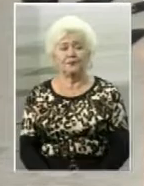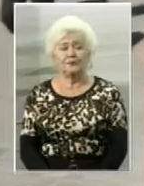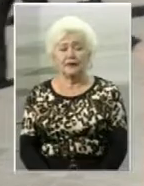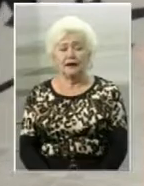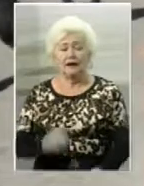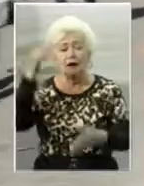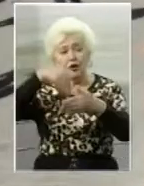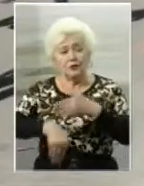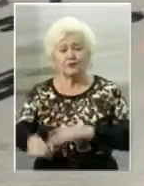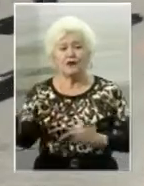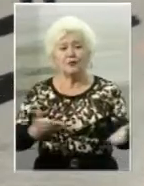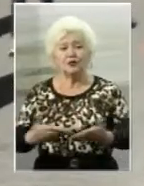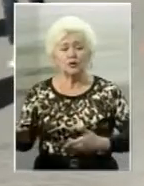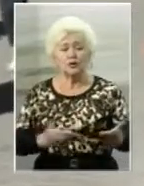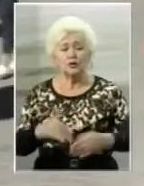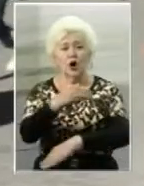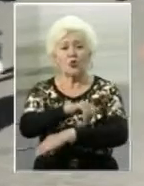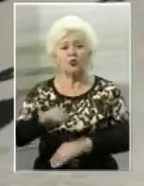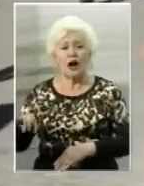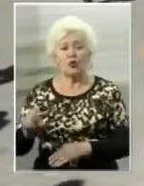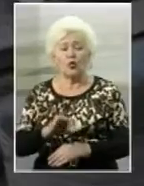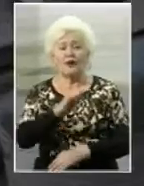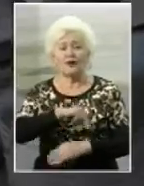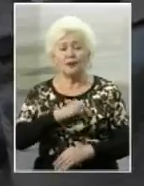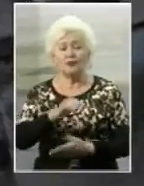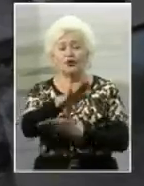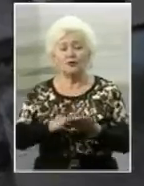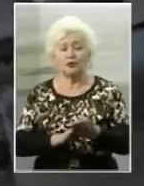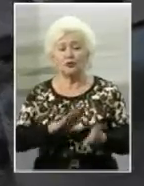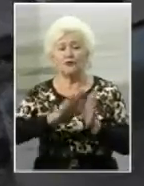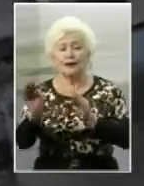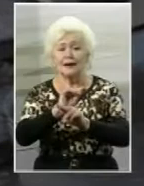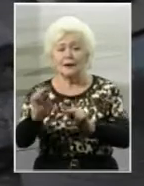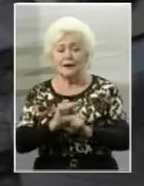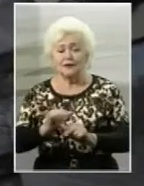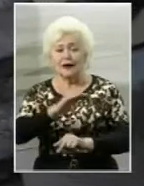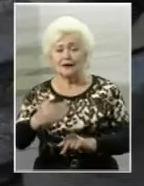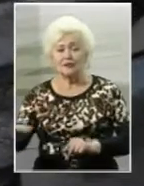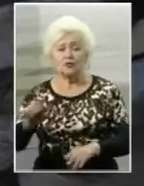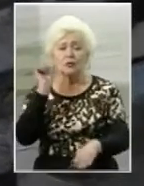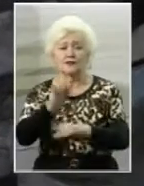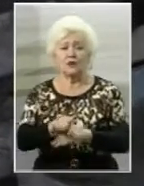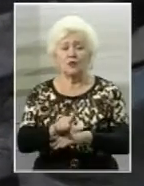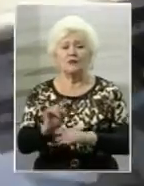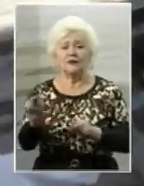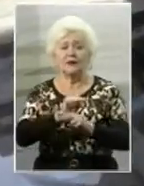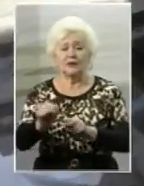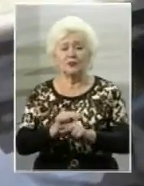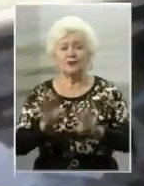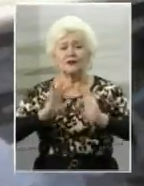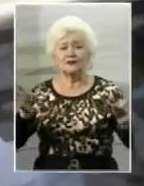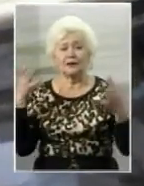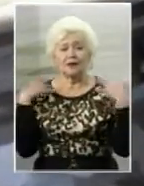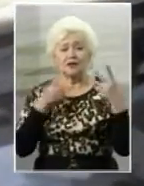У підземному пішохідному переході на Ушакова робочі продовжують рівняти сходи. Замовником ремонту, як телефоном розповіла нам начальниця